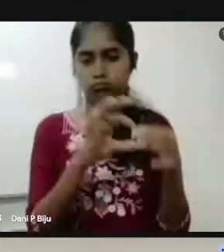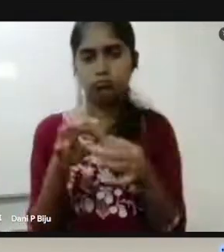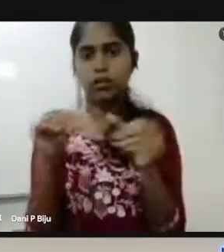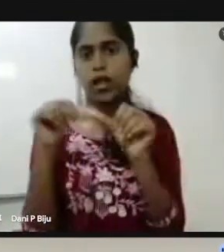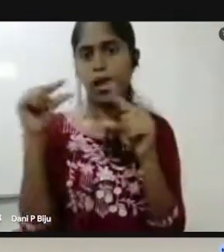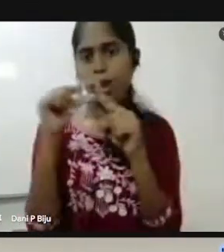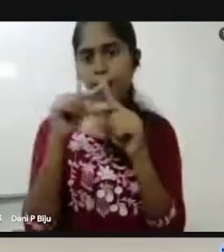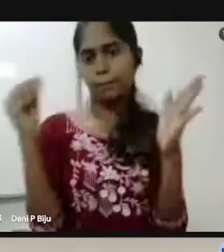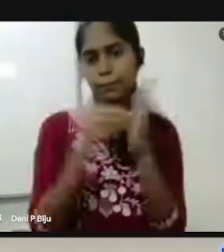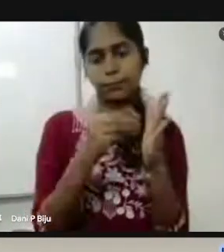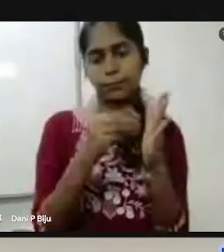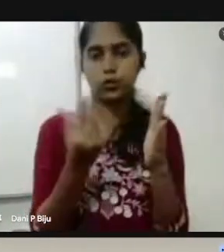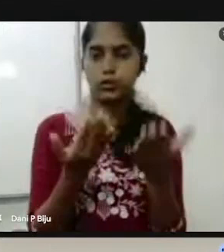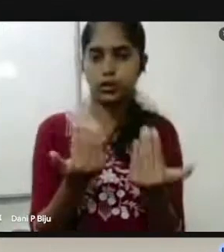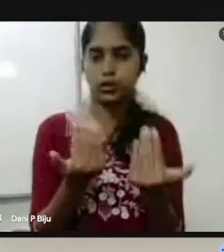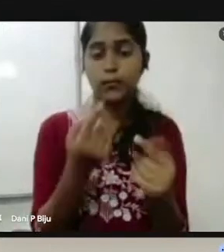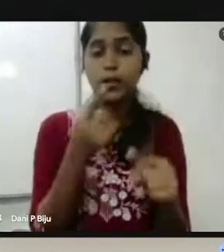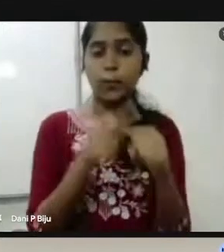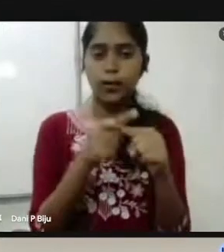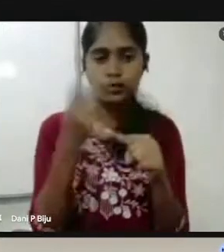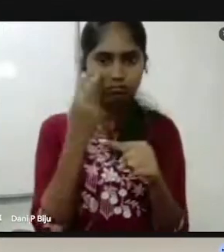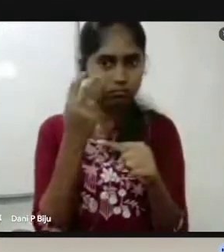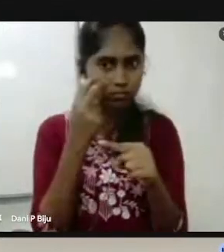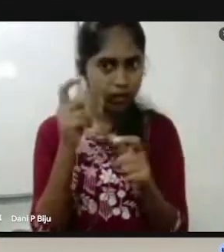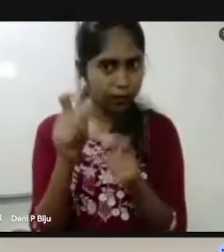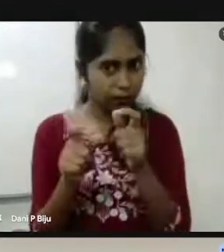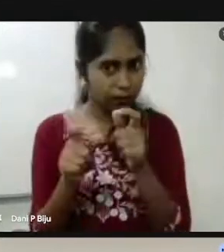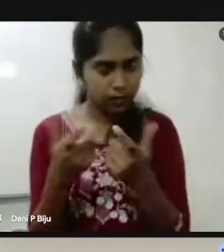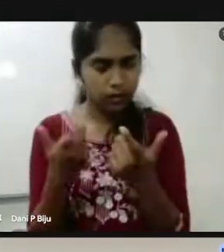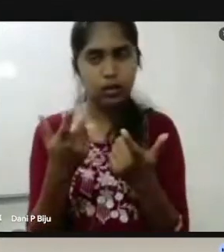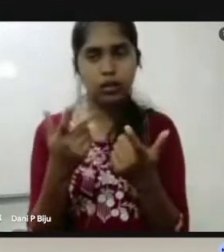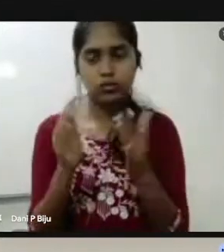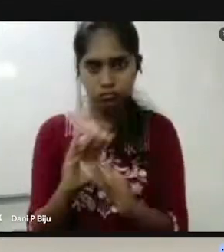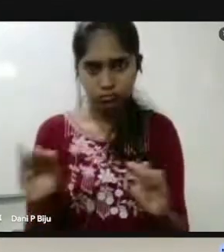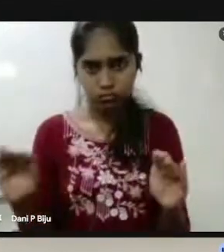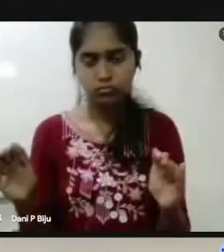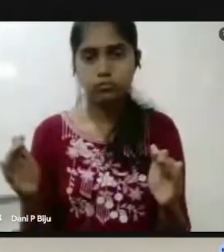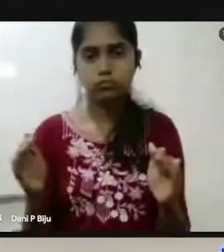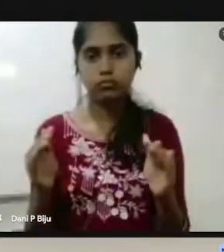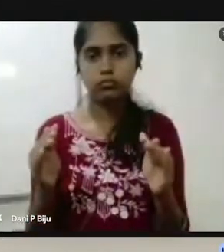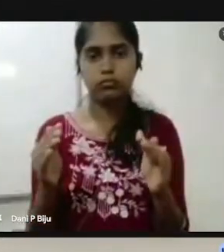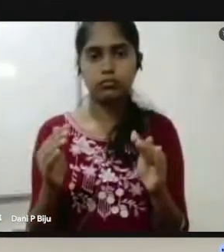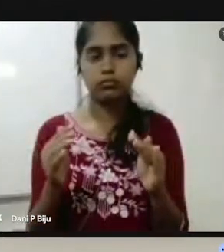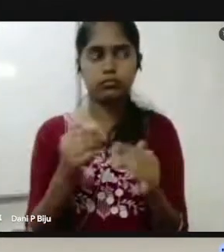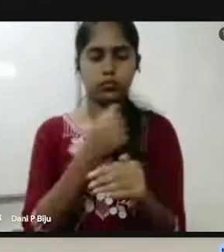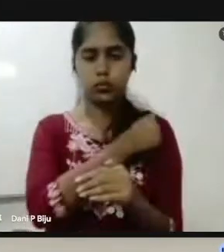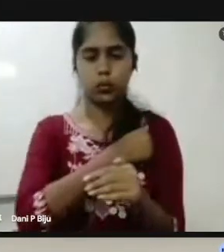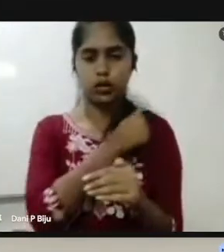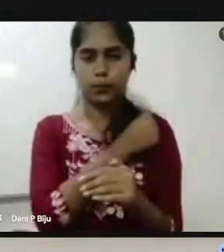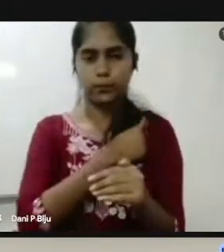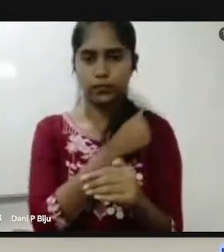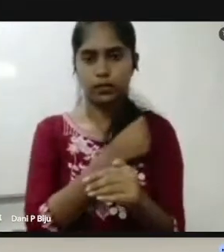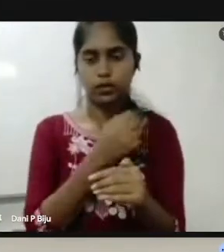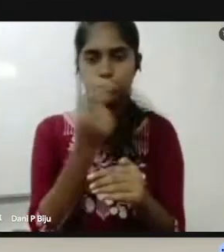ചെയ്യാനുള്ള അവസരമുണ്ട്. അതേപോലെ വിഷ്വൽ ഇംപയർഡ് ആയിട്ടുള്ള കുട്ടികൾക്ക് ഈ വിഷ്വൽ ഇംപയർഡ് അല്ല, നമുക്ക് ഓട്ടിസം ബാധിച്ച കുട്ടികൾക്കുള്ള